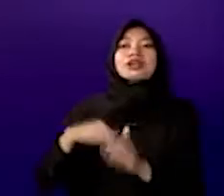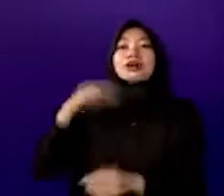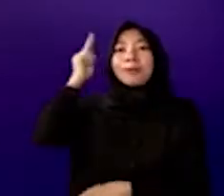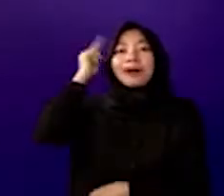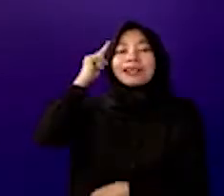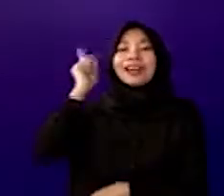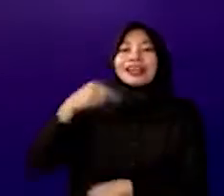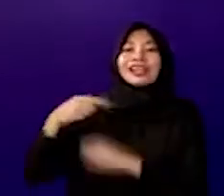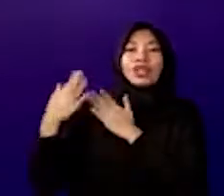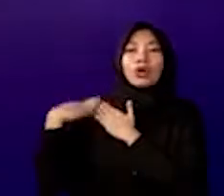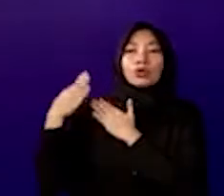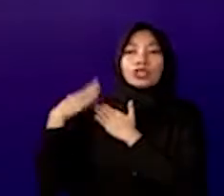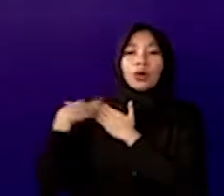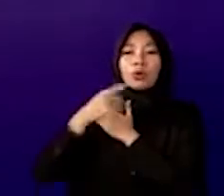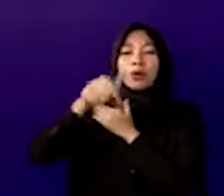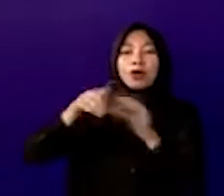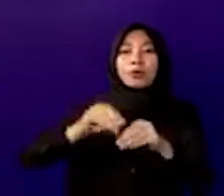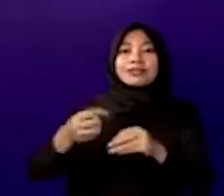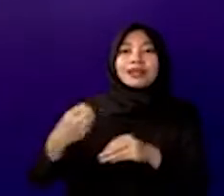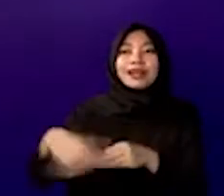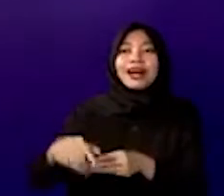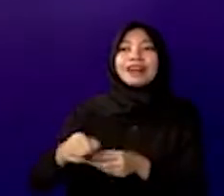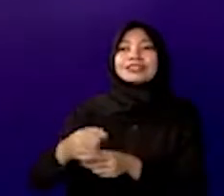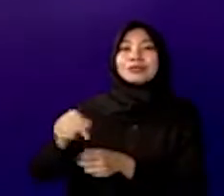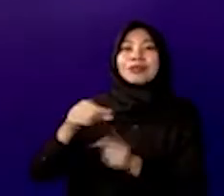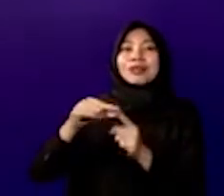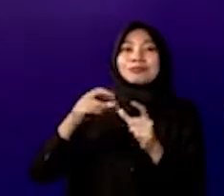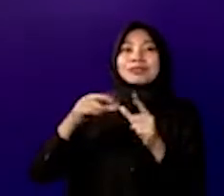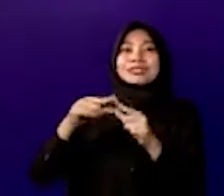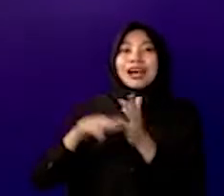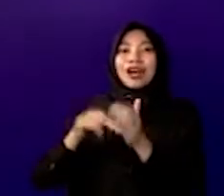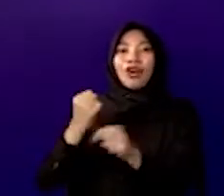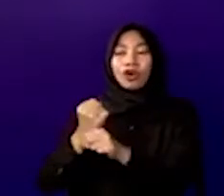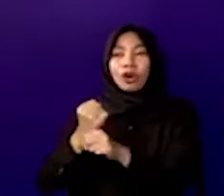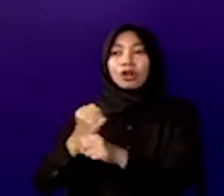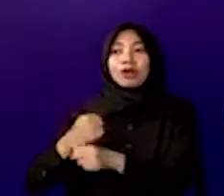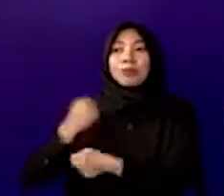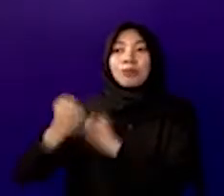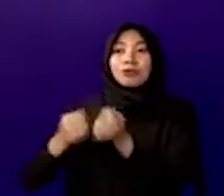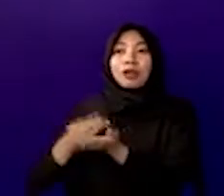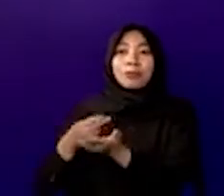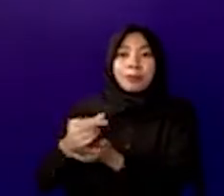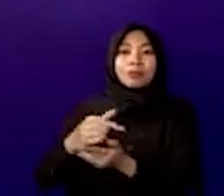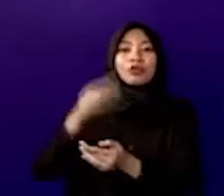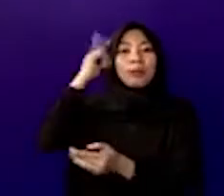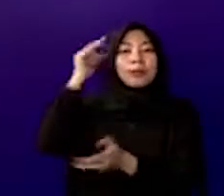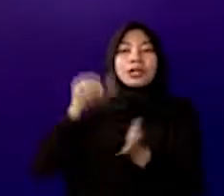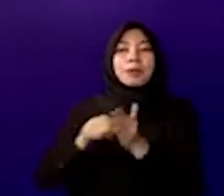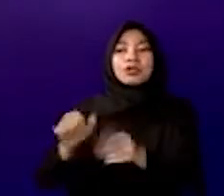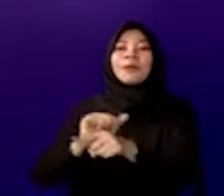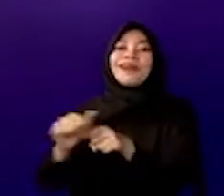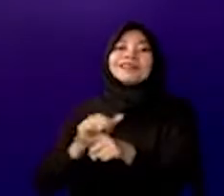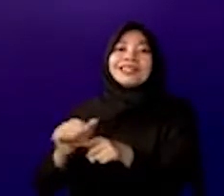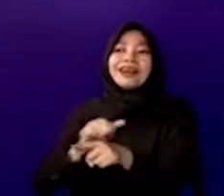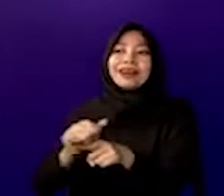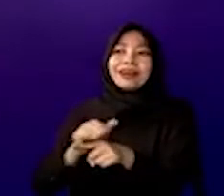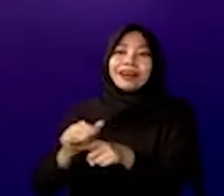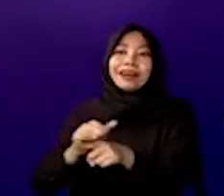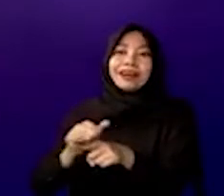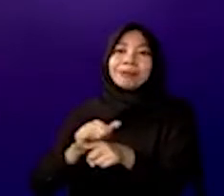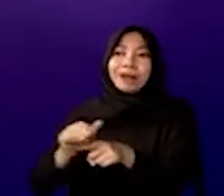kehilangan pekerjaan bukan hanya dibayar pesangon tetapi mereka juga perlu diberi pelatihan agar mereka